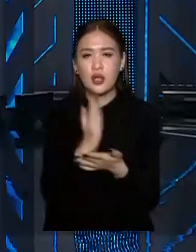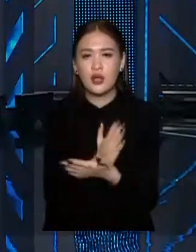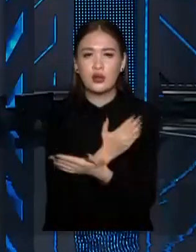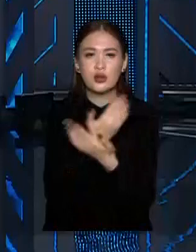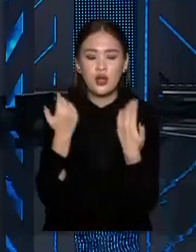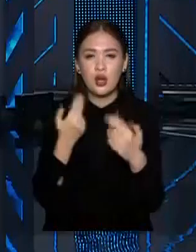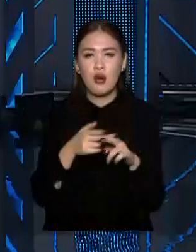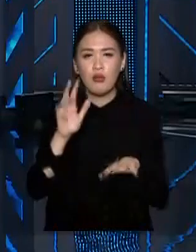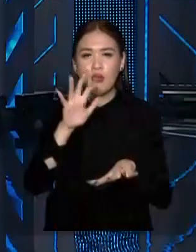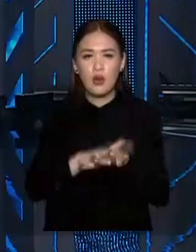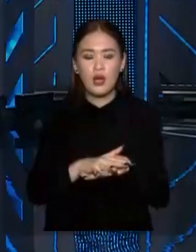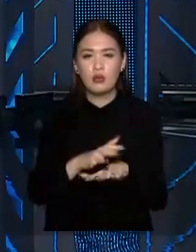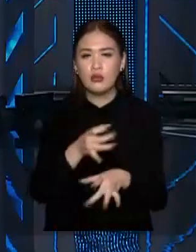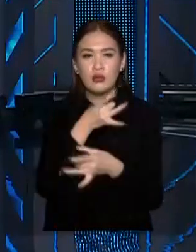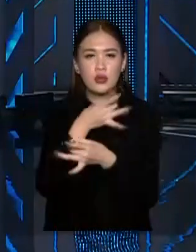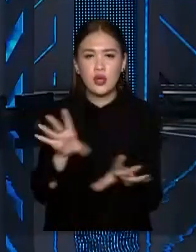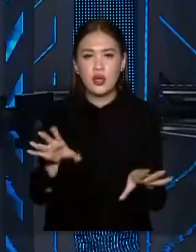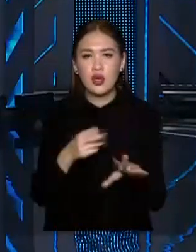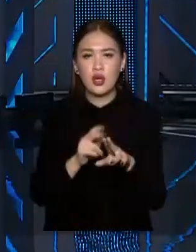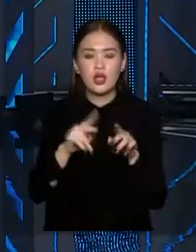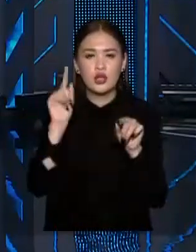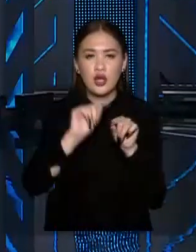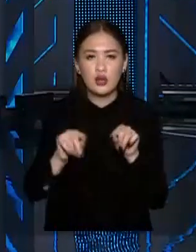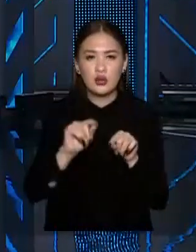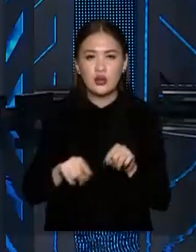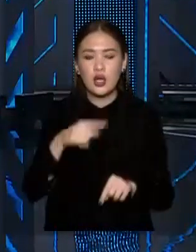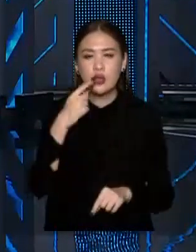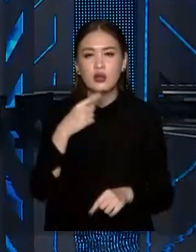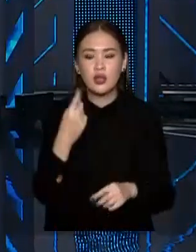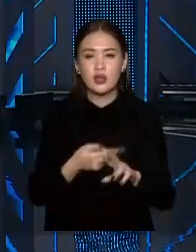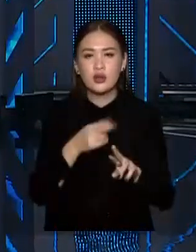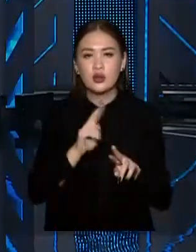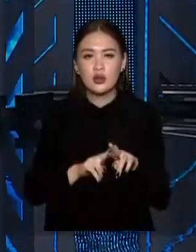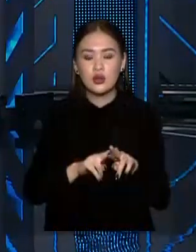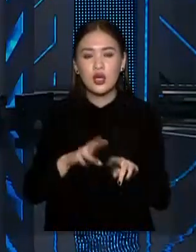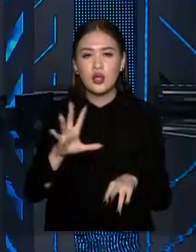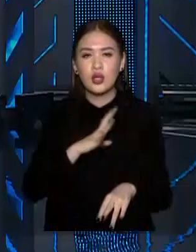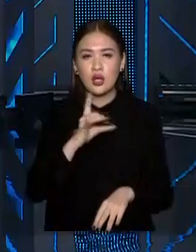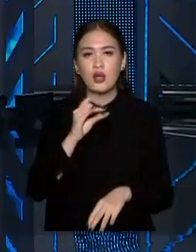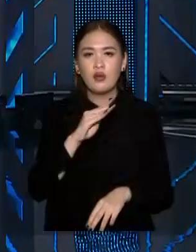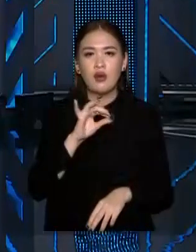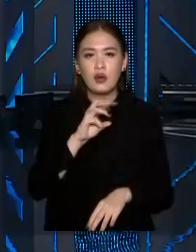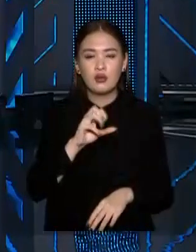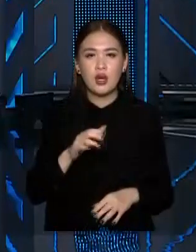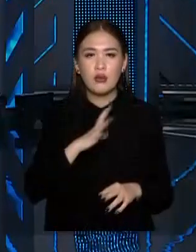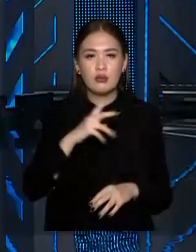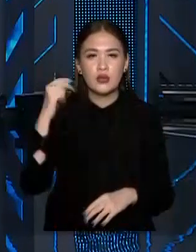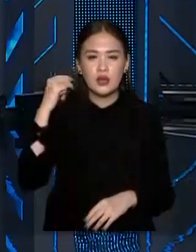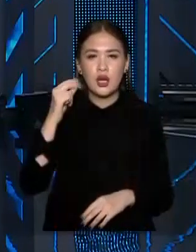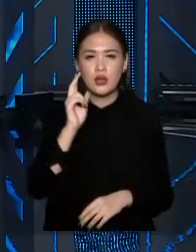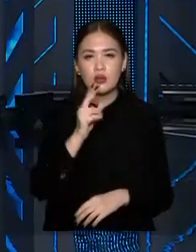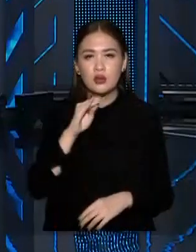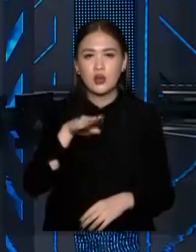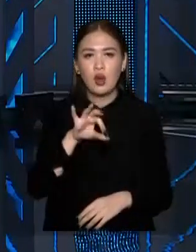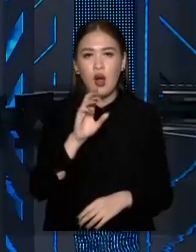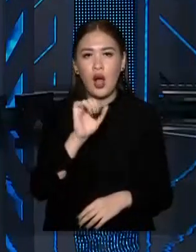па, ол жағы банкке бәрібір. Сарапшылар солай дейді. Сондықтан жүйелі реформа керек. Президент Қасым-Жомарт Тоқаев